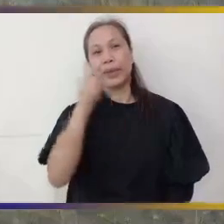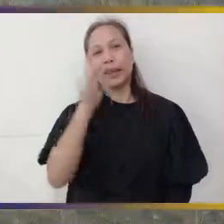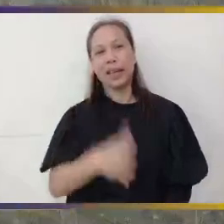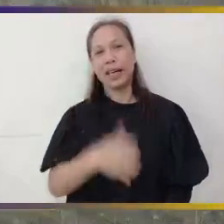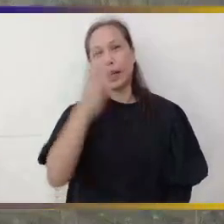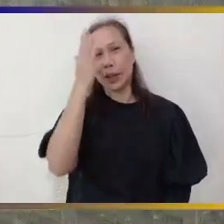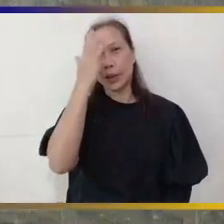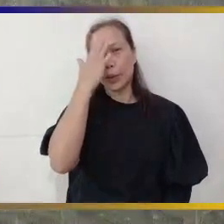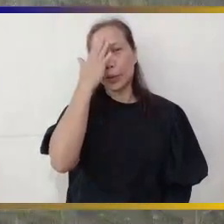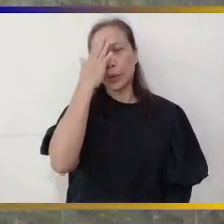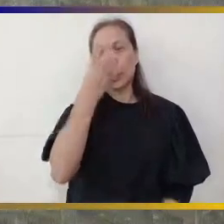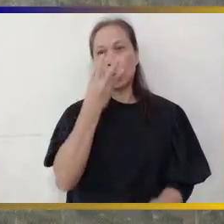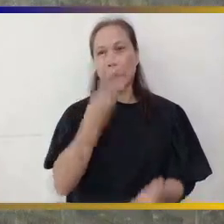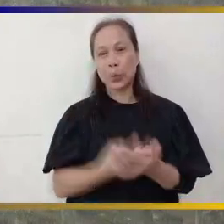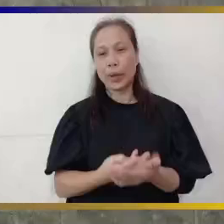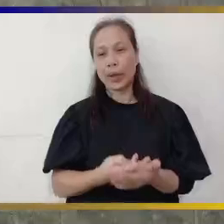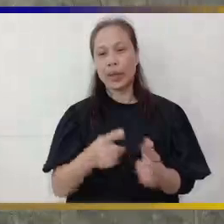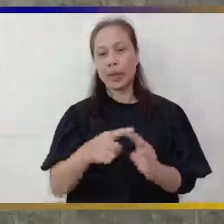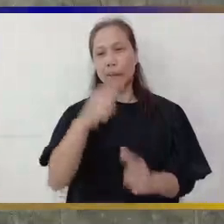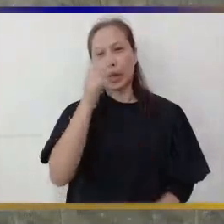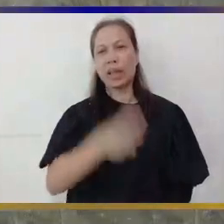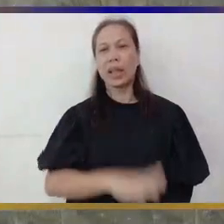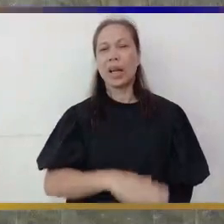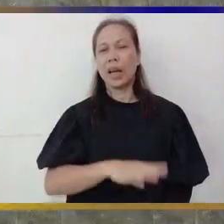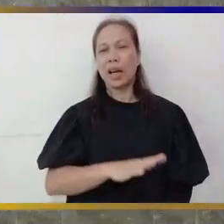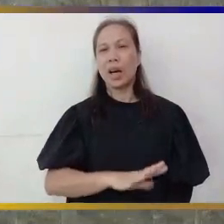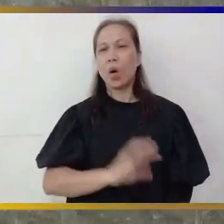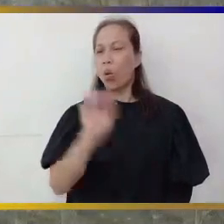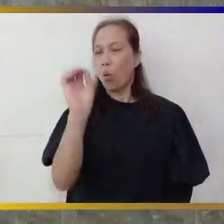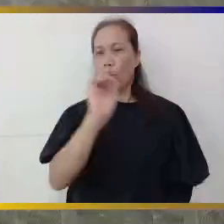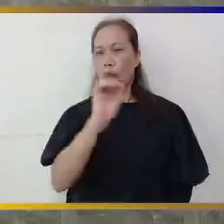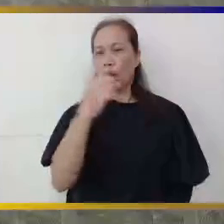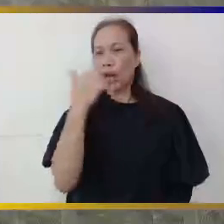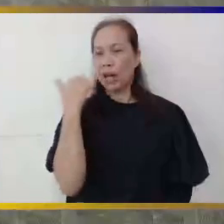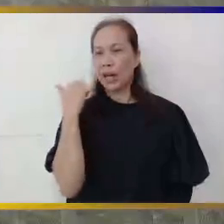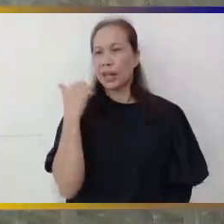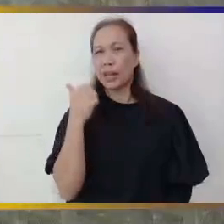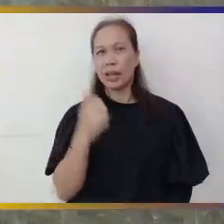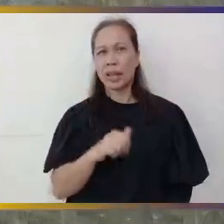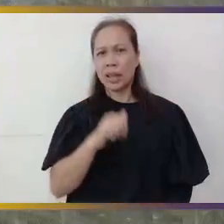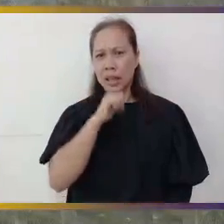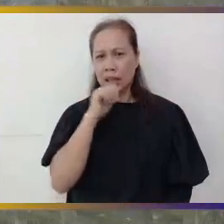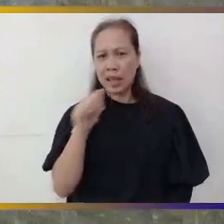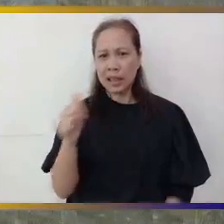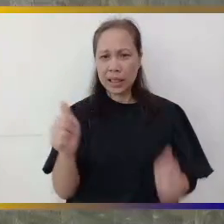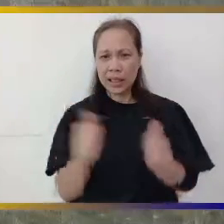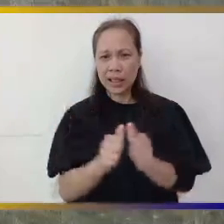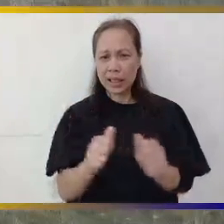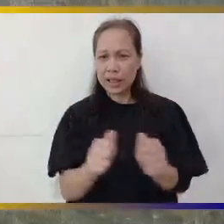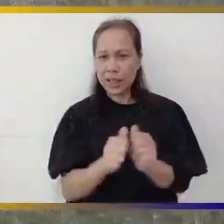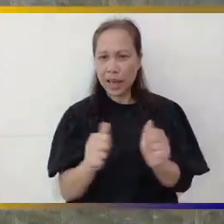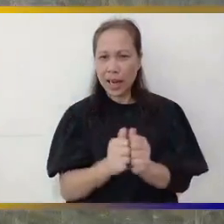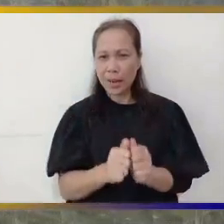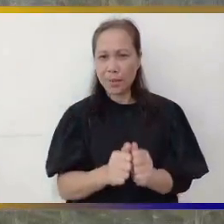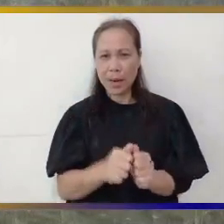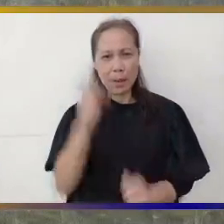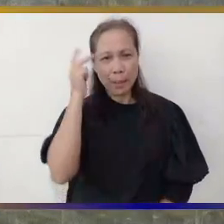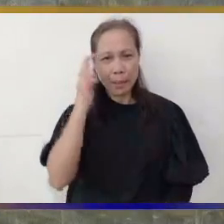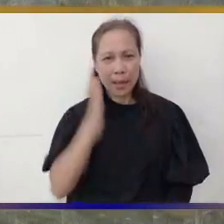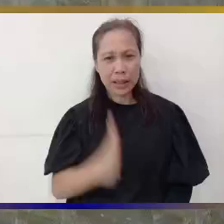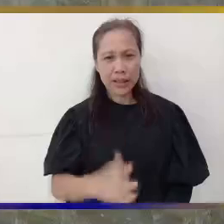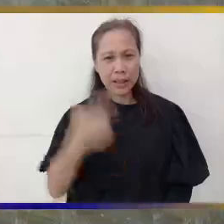lanin natin ng mabuti ang Diyos wala ng iba okay hindi po pwedeng isama niyo ako sa pag-on niyo sa